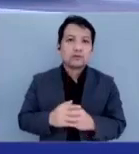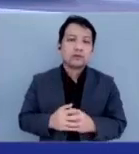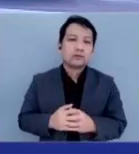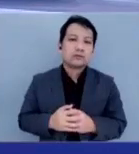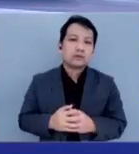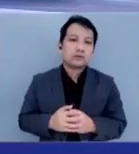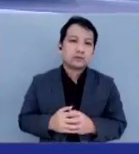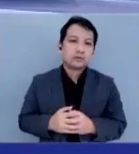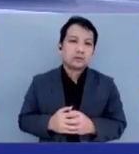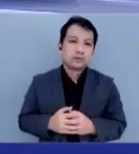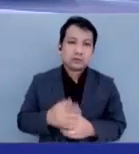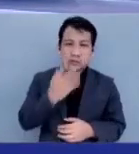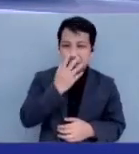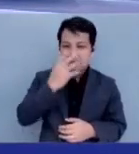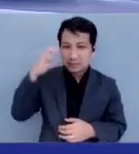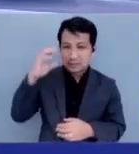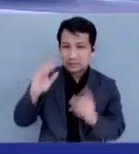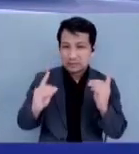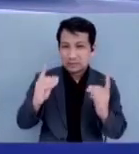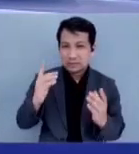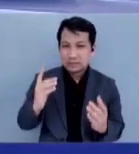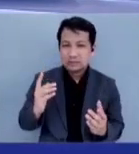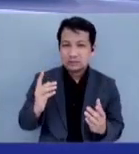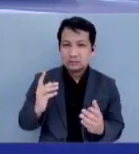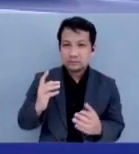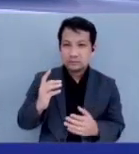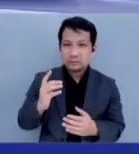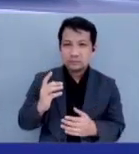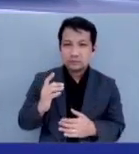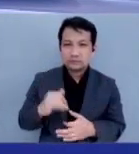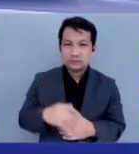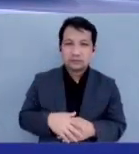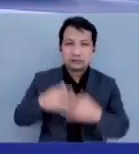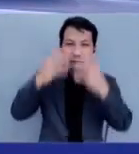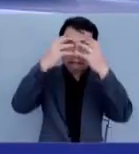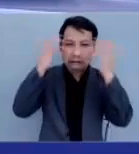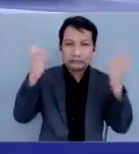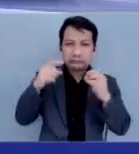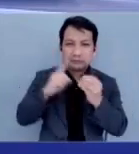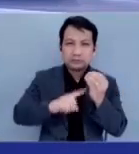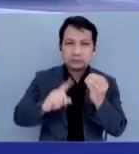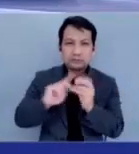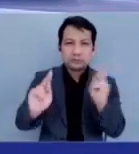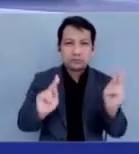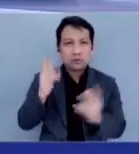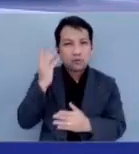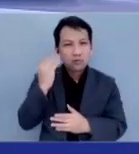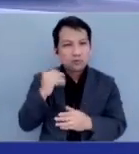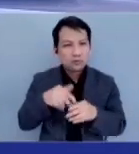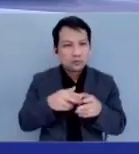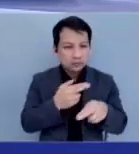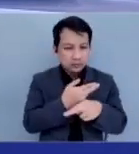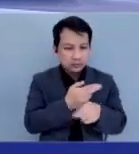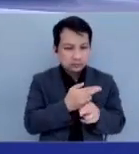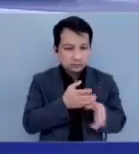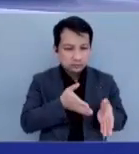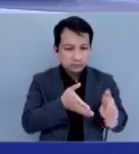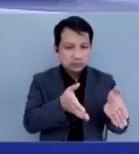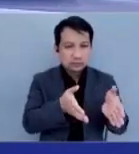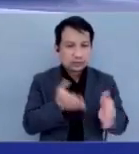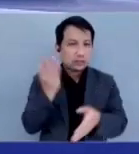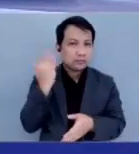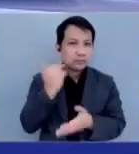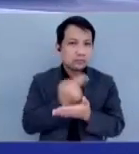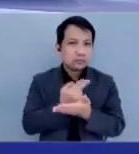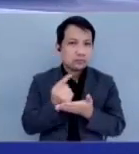Uminit naman ang ulo ng mga motorista sa EDSA. Matinding traffic kasing sumulubong sa kanila dahil sa mga road repair na sinimulan nitong Semana Santa.